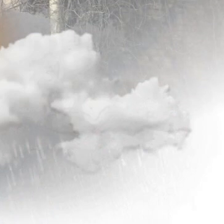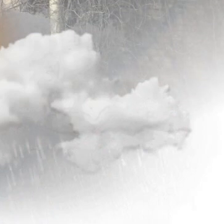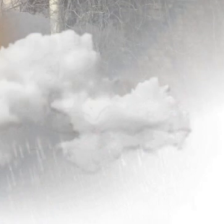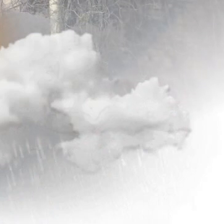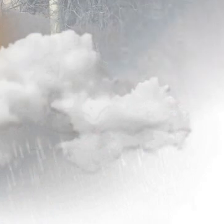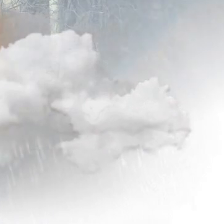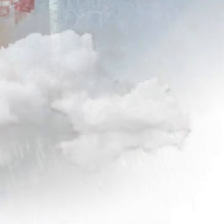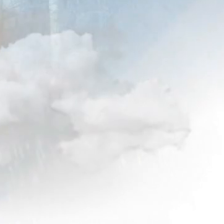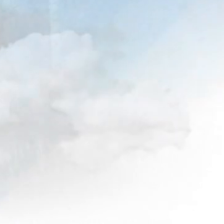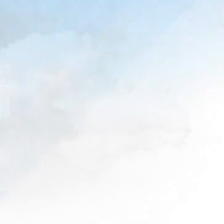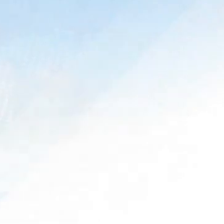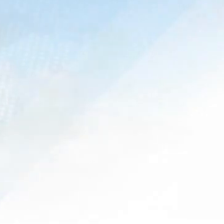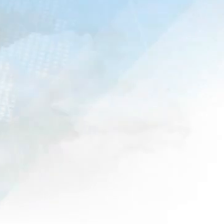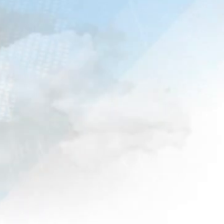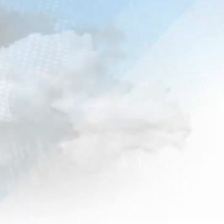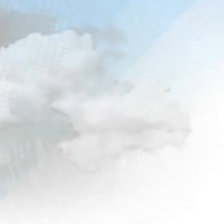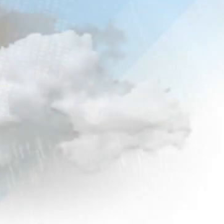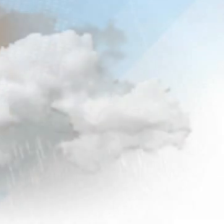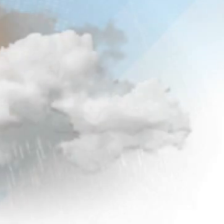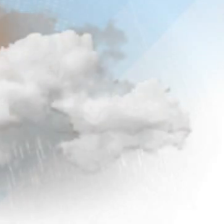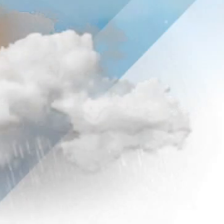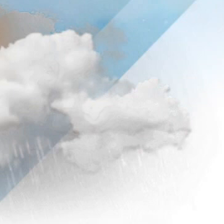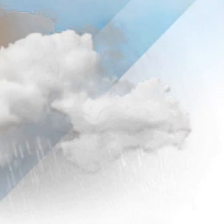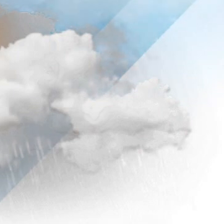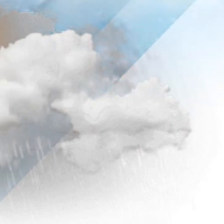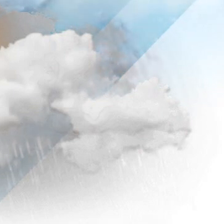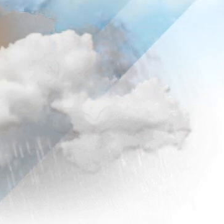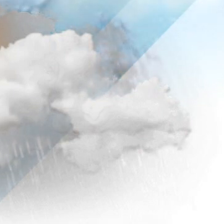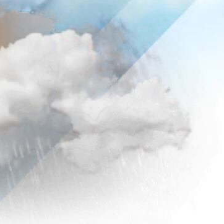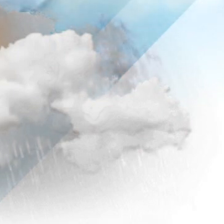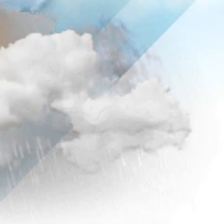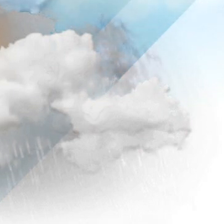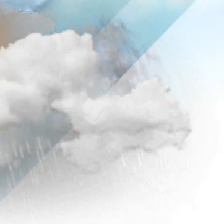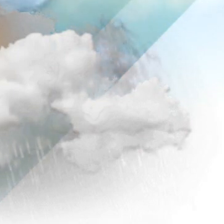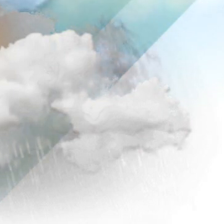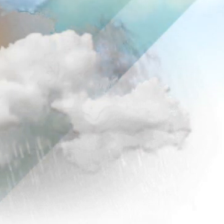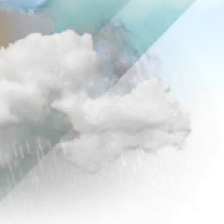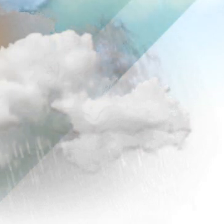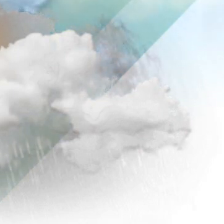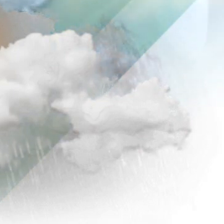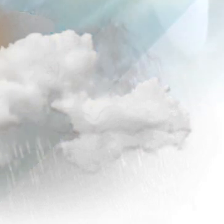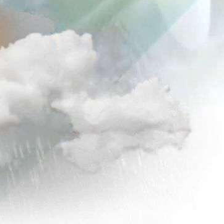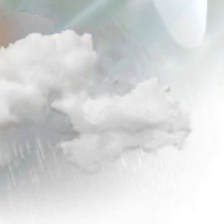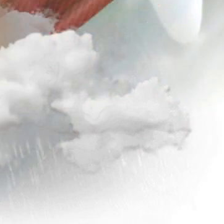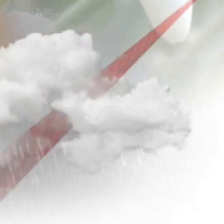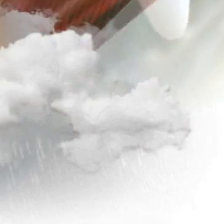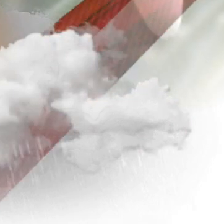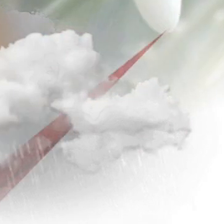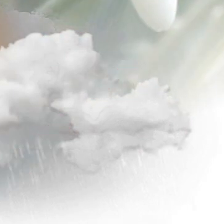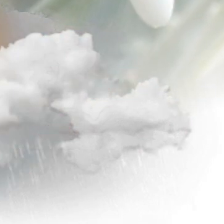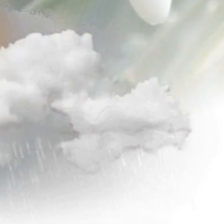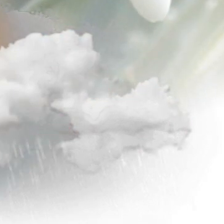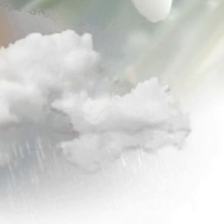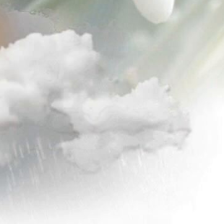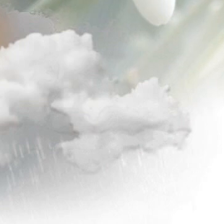3,7 метров за секунду. У Лідзе, Іўі и Воронове синоптики обяцают каля 19